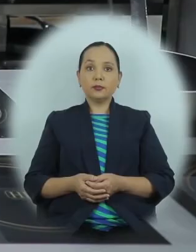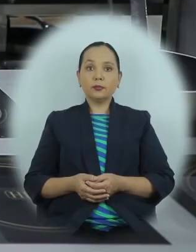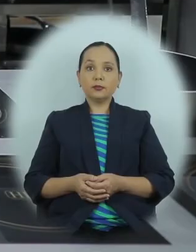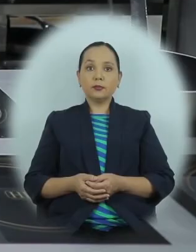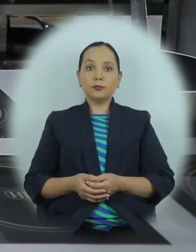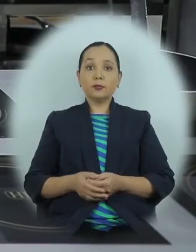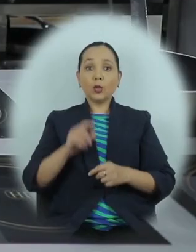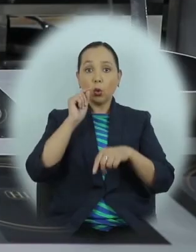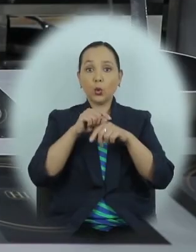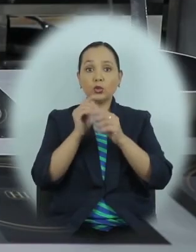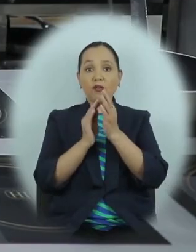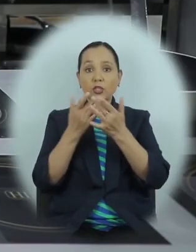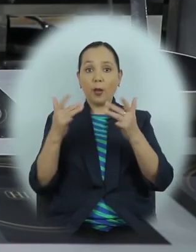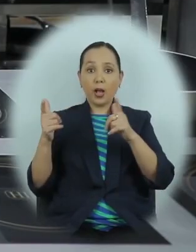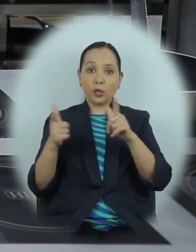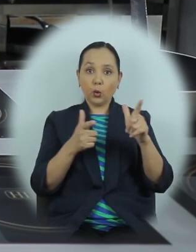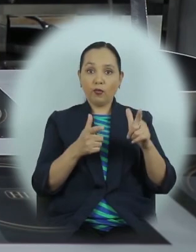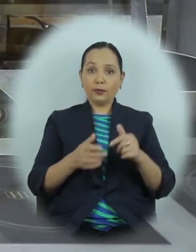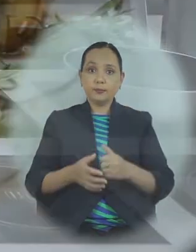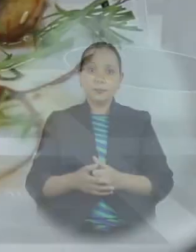курица с овощами готова